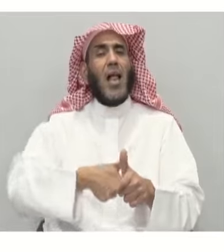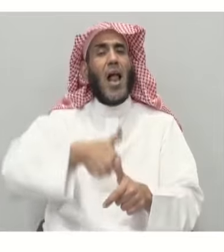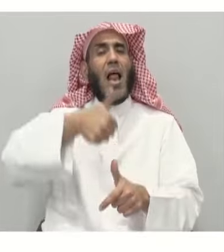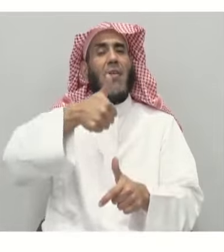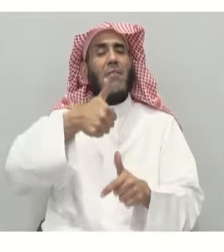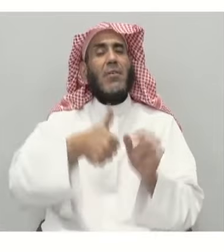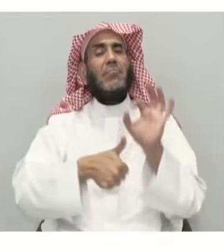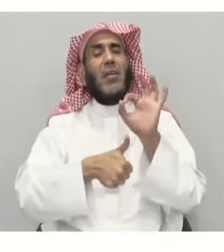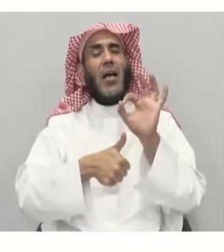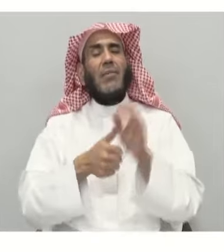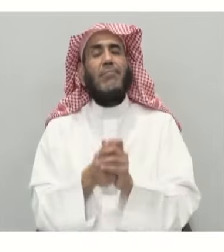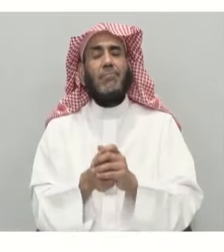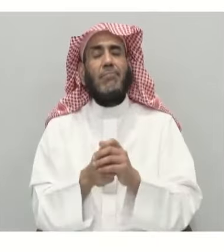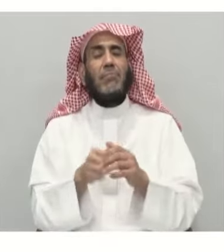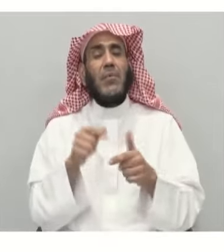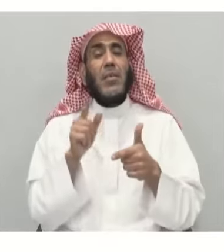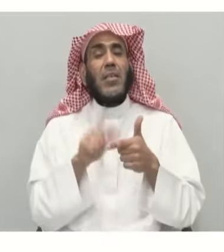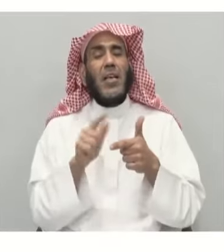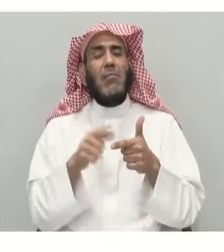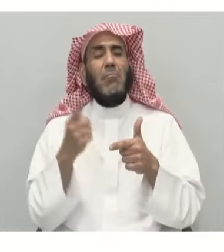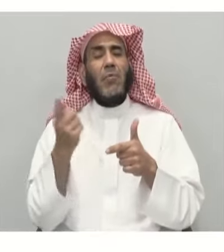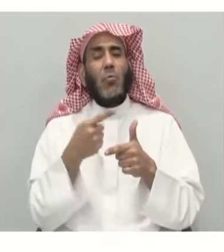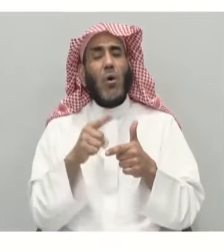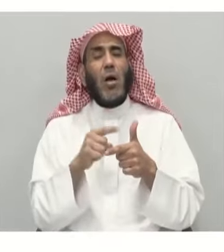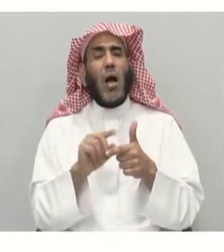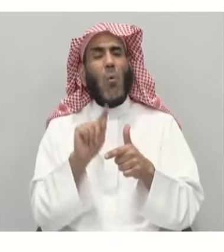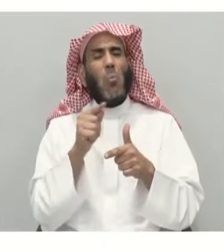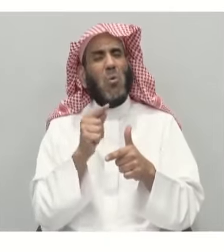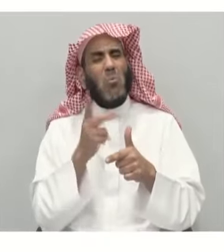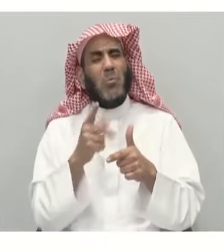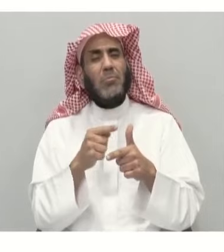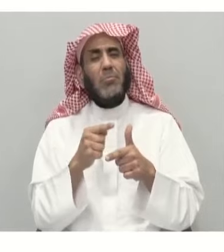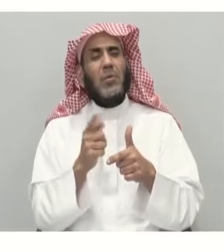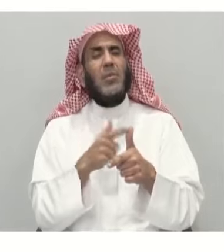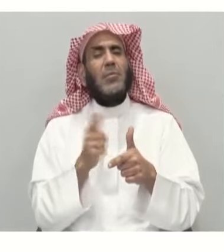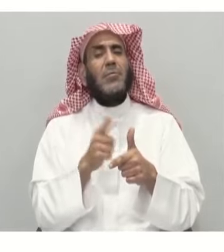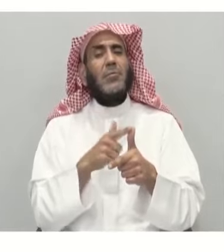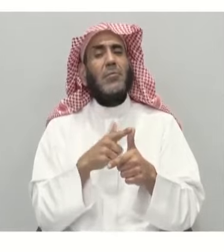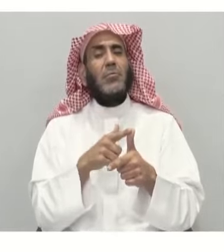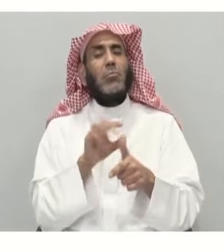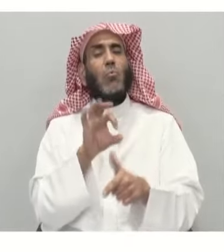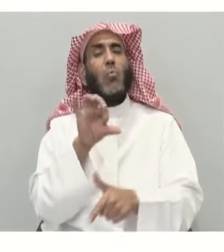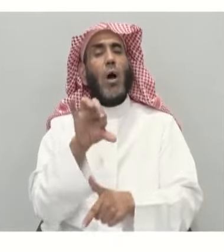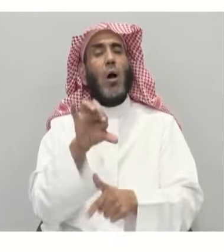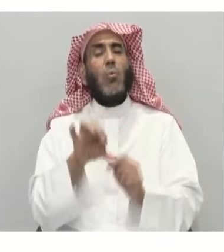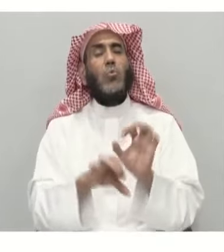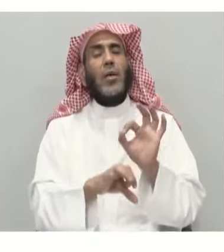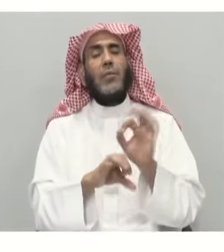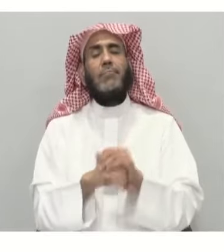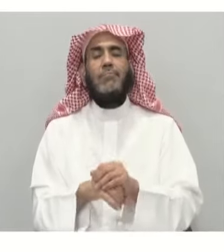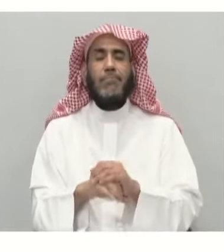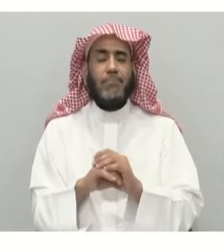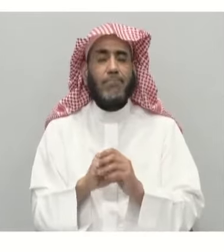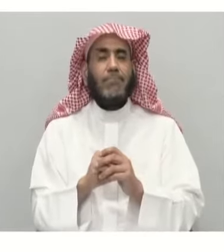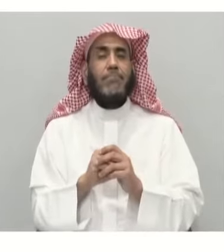ساكنه ايضا اذا كانت مفتوحه او مضمومه وسبقتها واو ساكنه وسبقتها